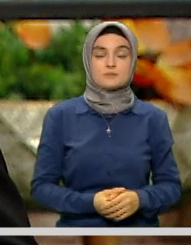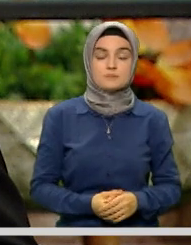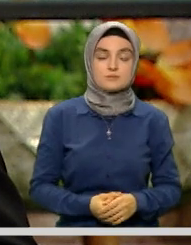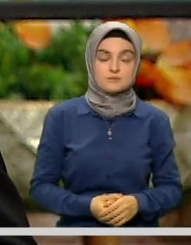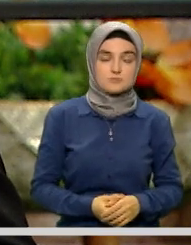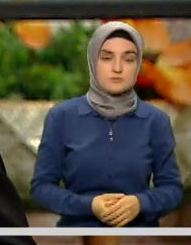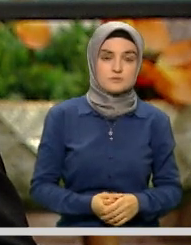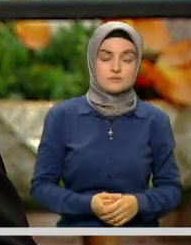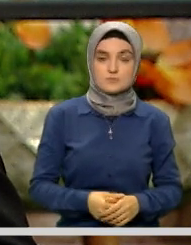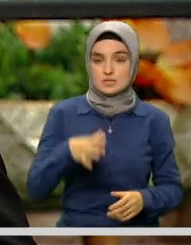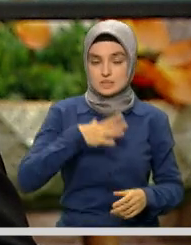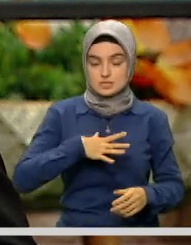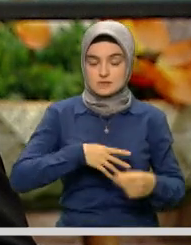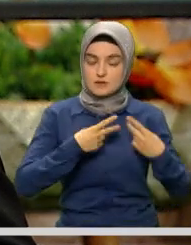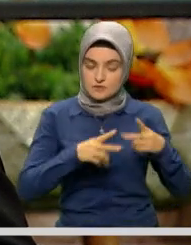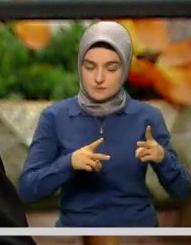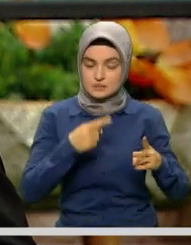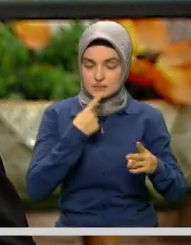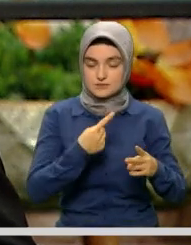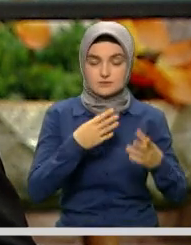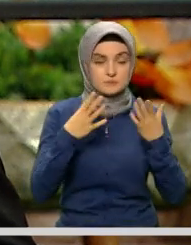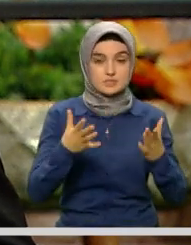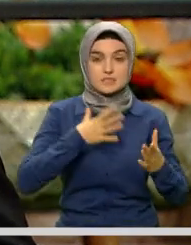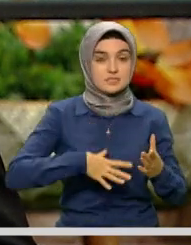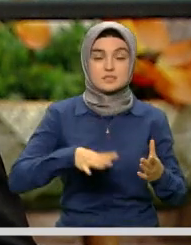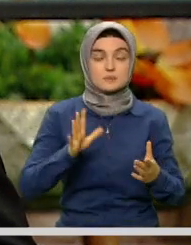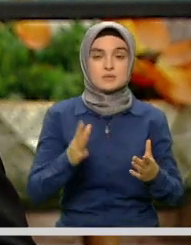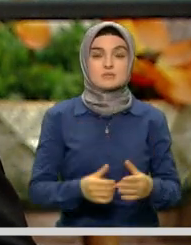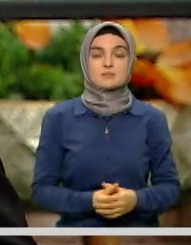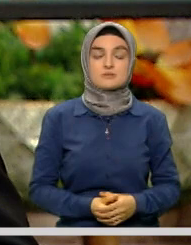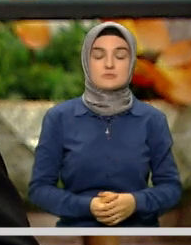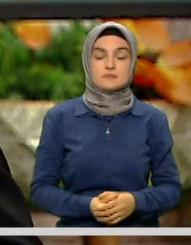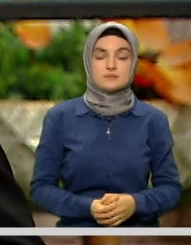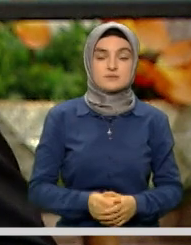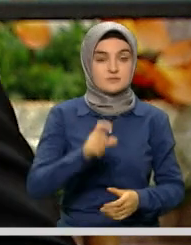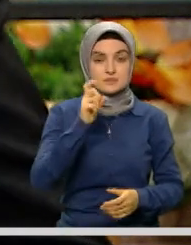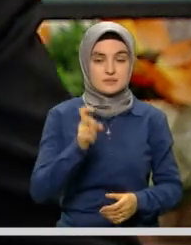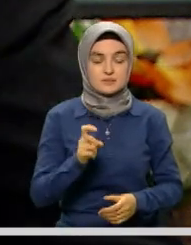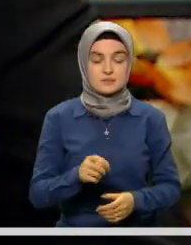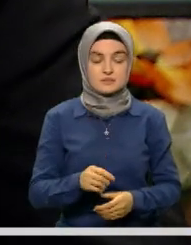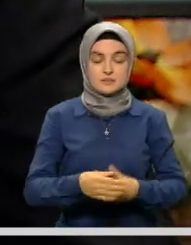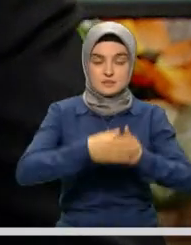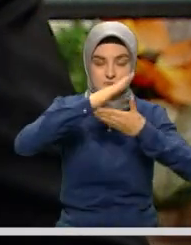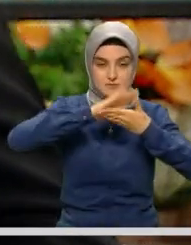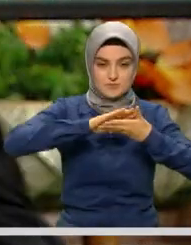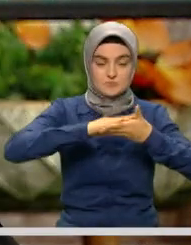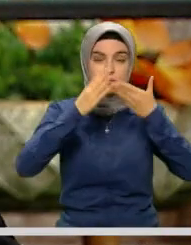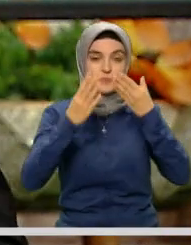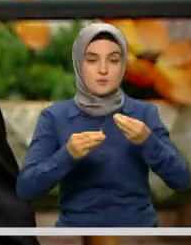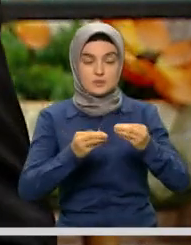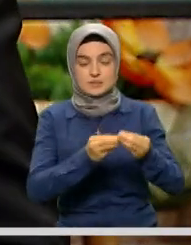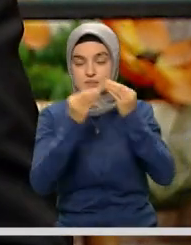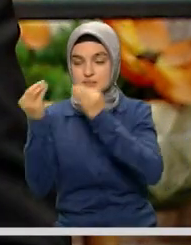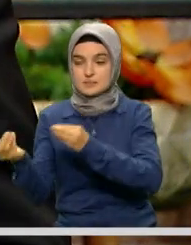ki, isterse affedecek diyor. Ya istemezse, yani şimdi mektuplaşıyorlar bu arada. Çok enteresan bir anekdottur aslında